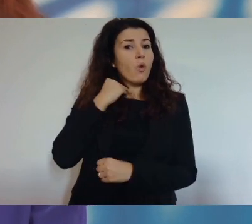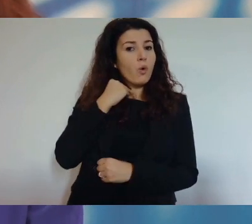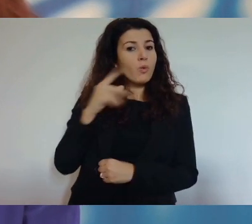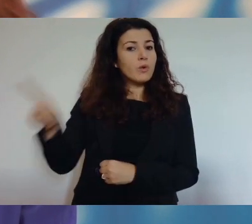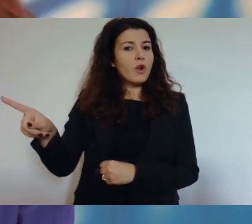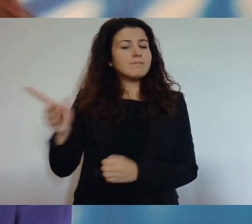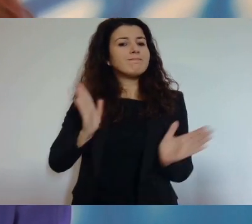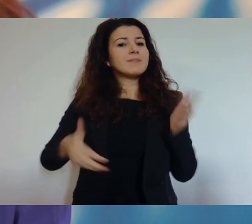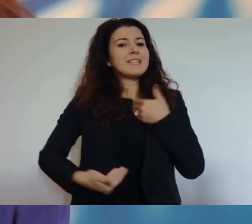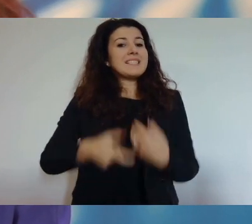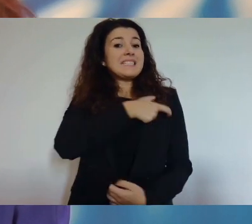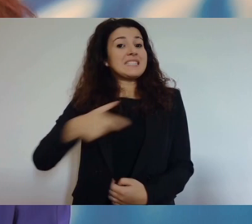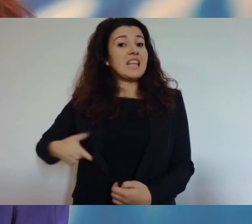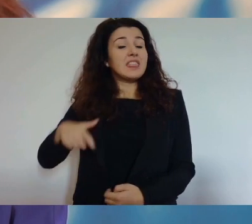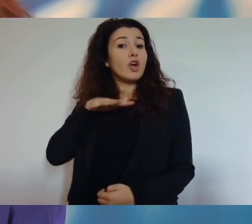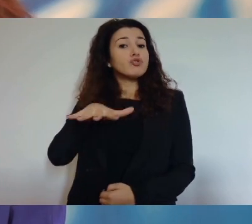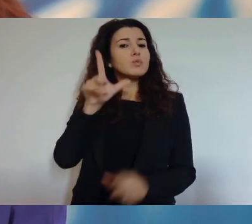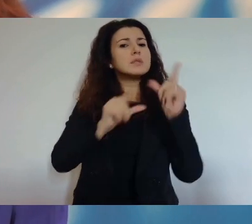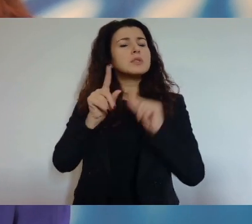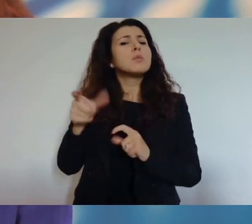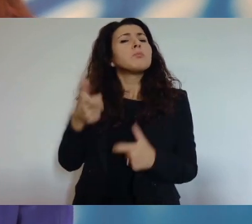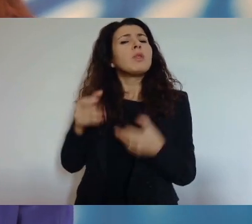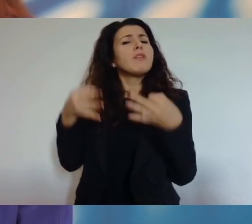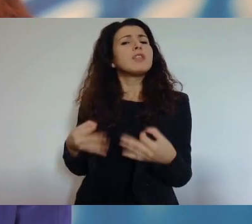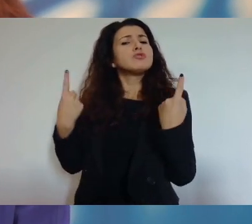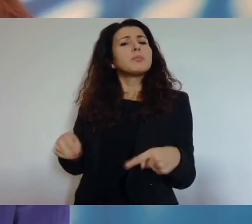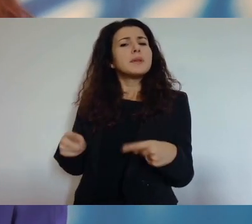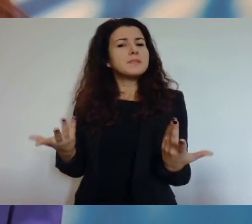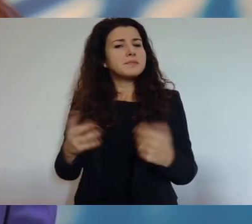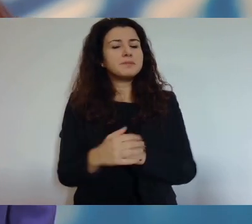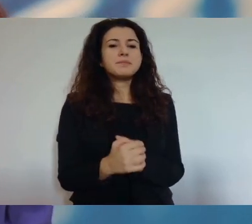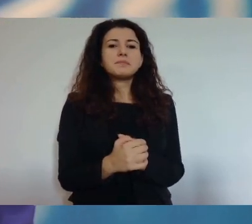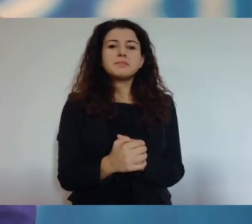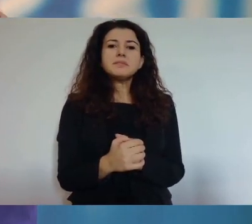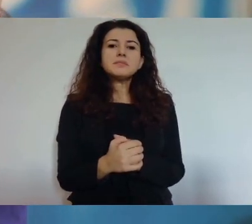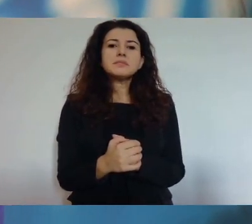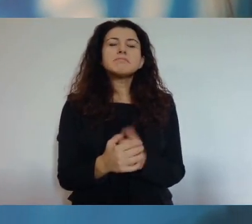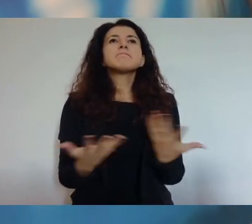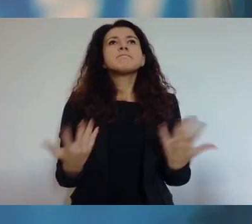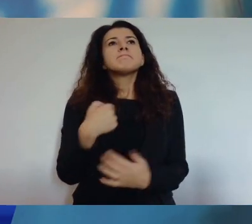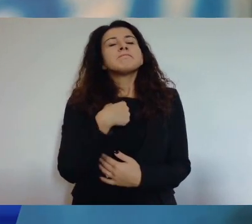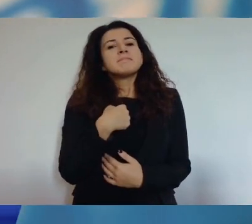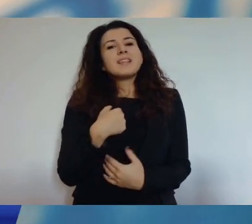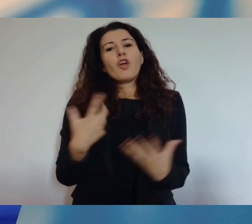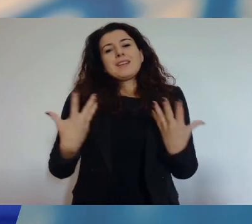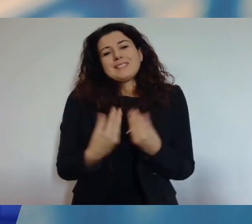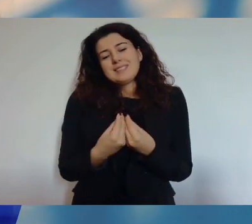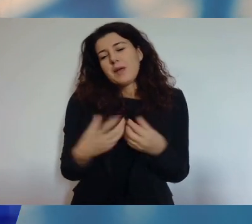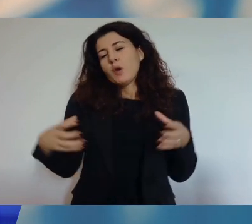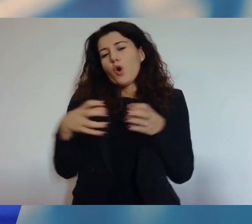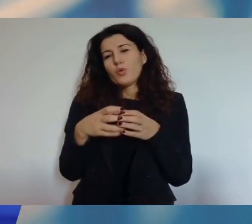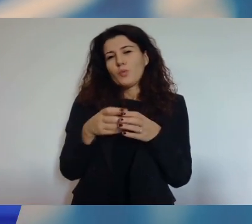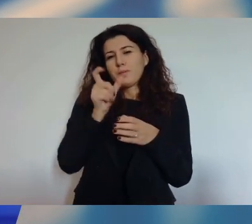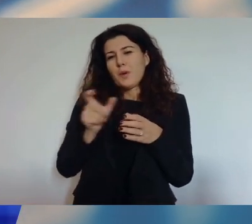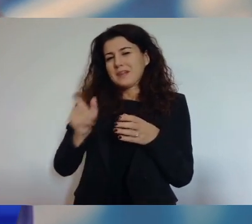sindaco del movimento 5 stelle cosa come è maturata questa decisione io le persone che poi